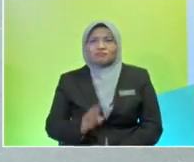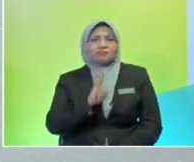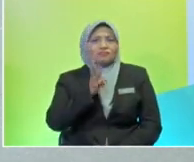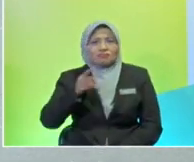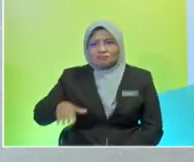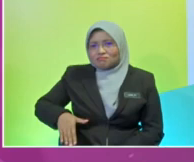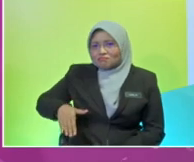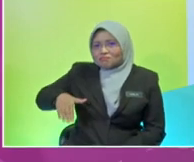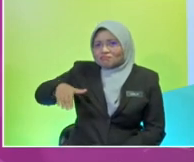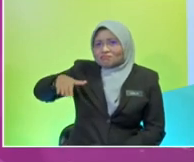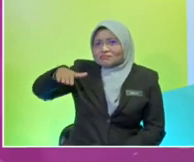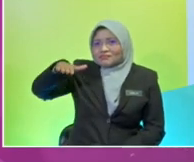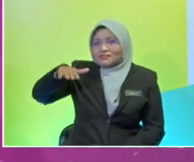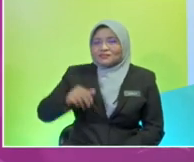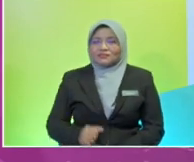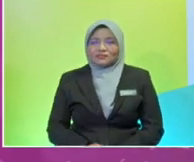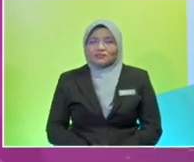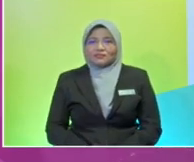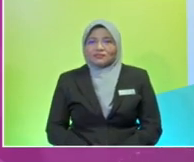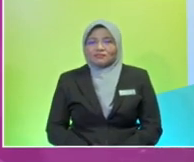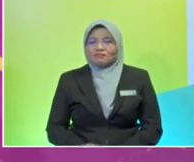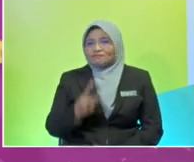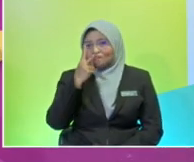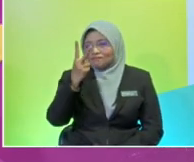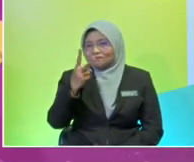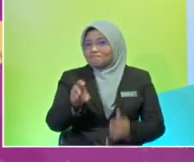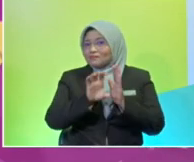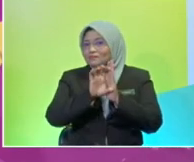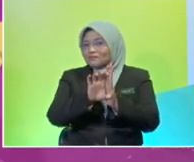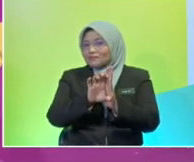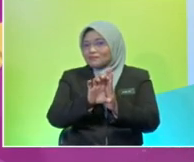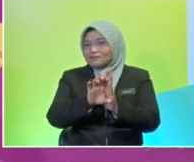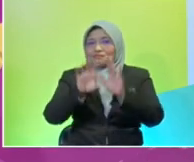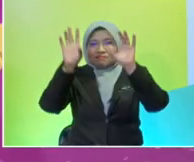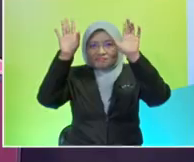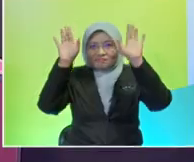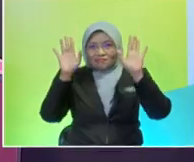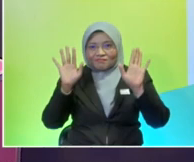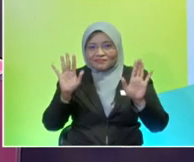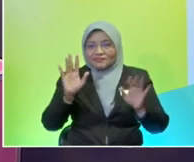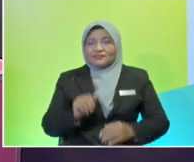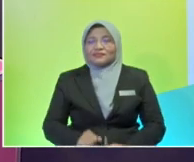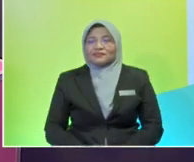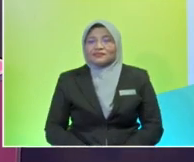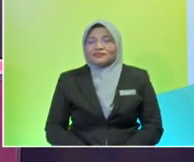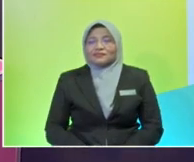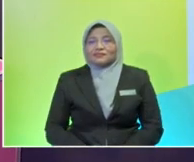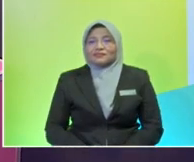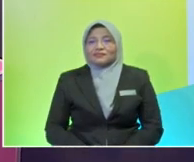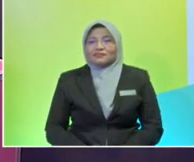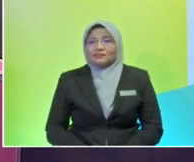ini adalah contoh kejadian hujan yang kedua dan Mari pula kita lihat contoh video yang